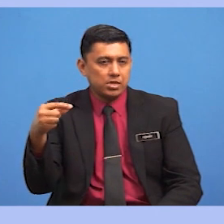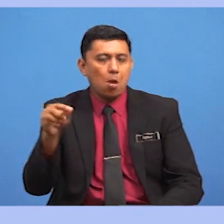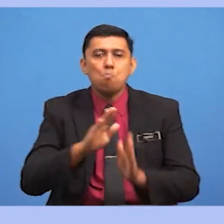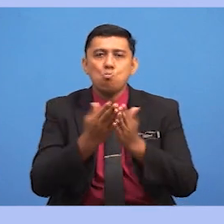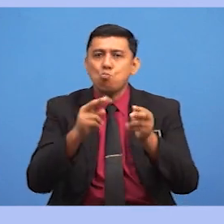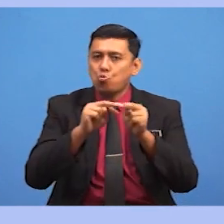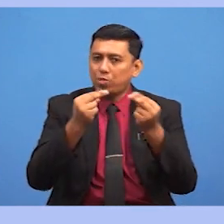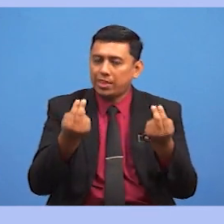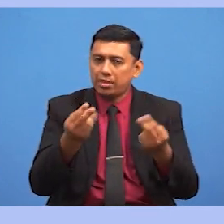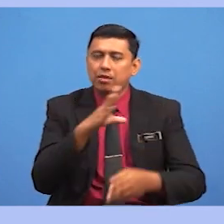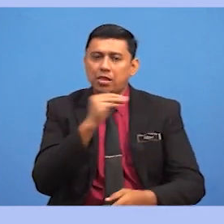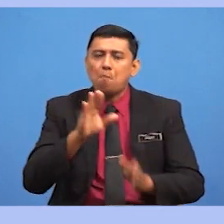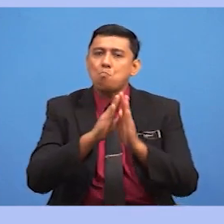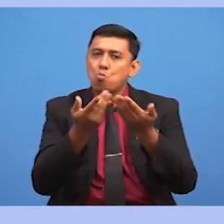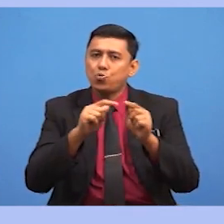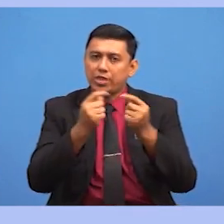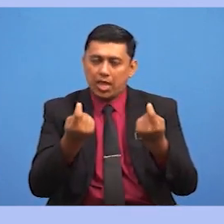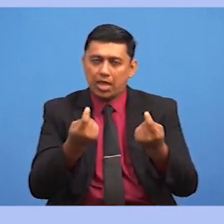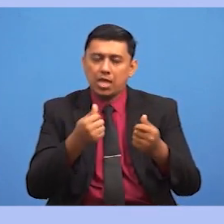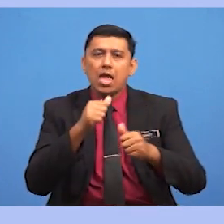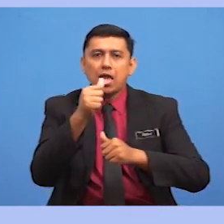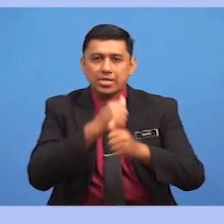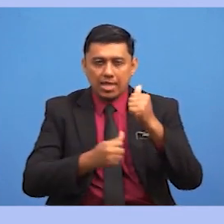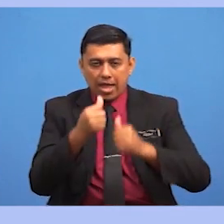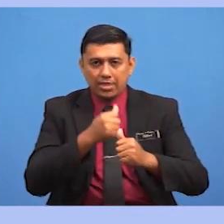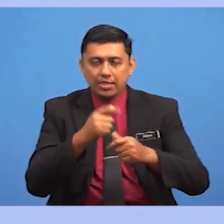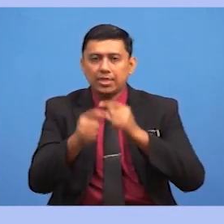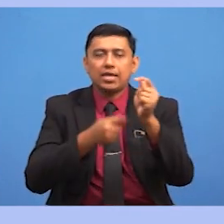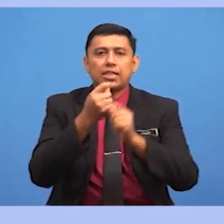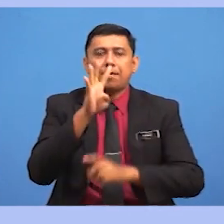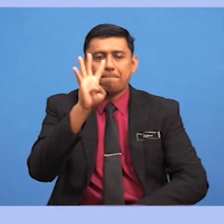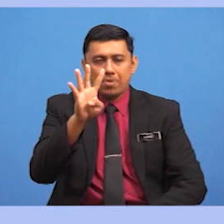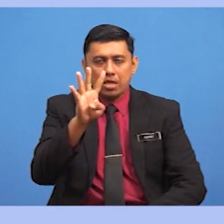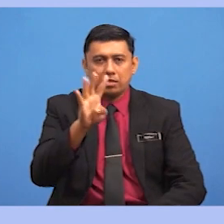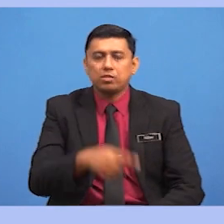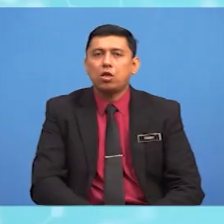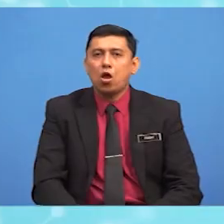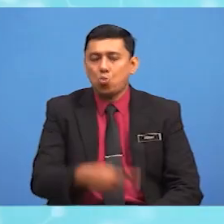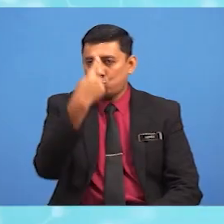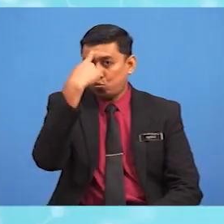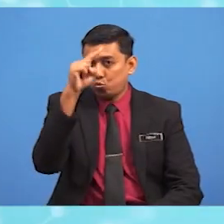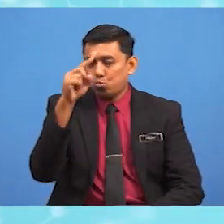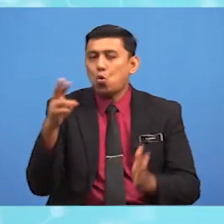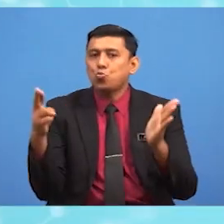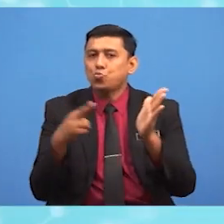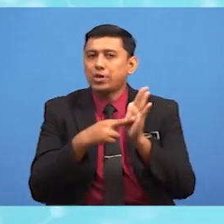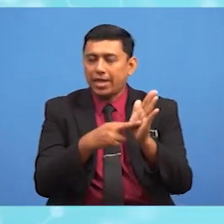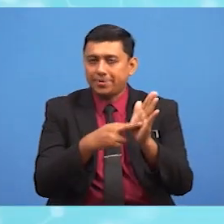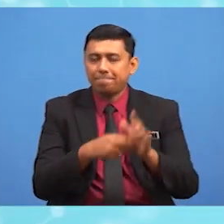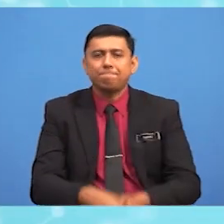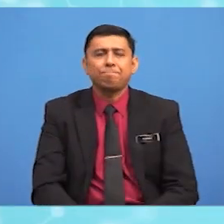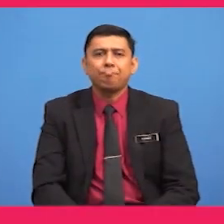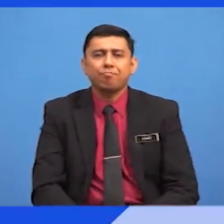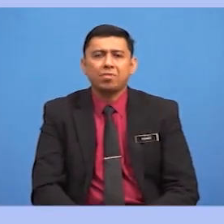nota dan buku teks sains tingkatan 4 sebagai rujukan. Pada hari ini, kita